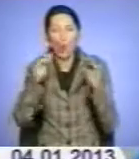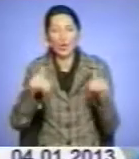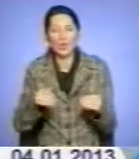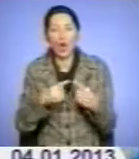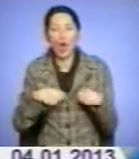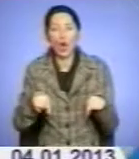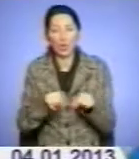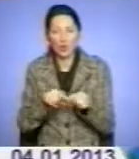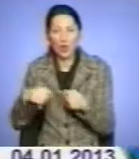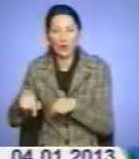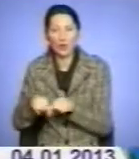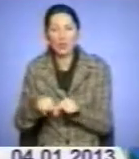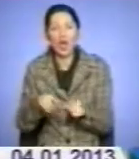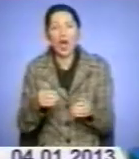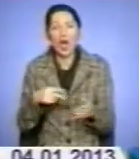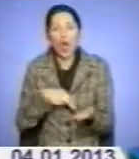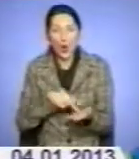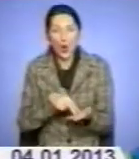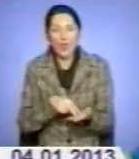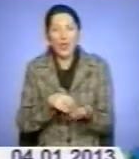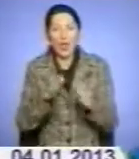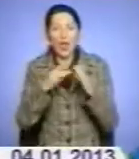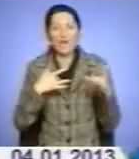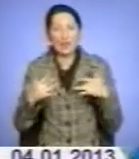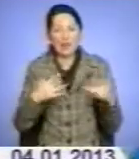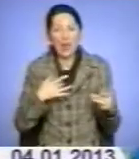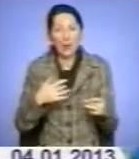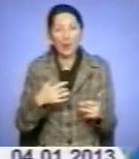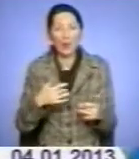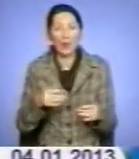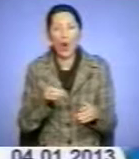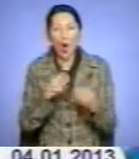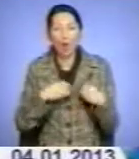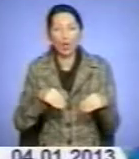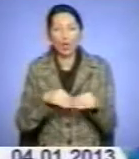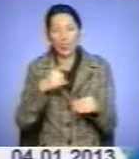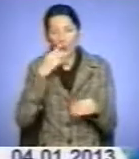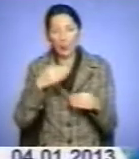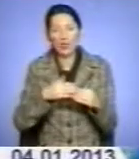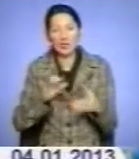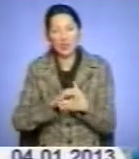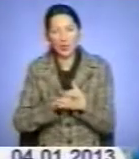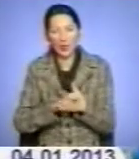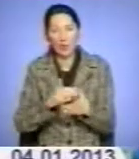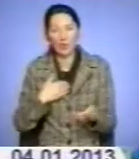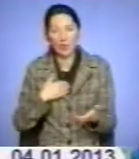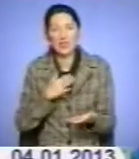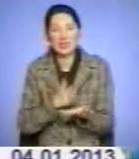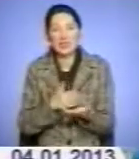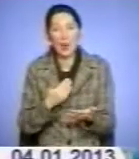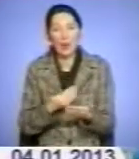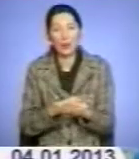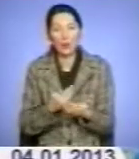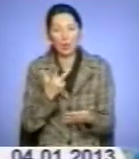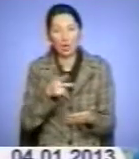і ходять з вертепами по родинах, по близьких, по друзях, знайомих. Якби нас зазвичай є там приблизно